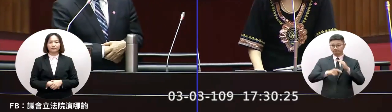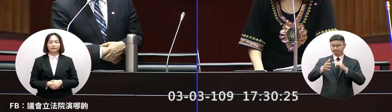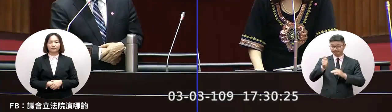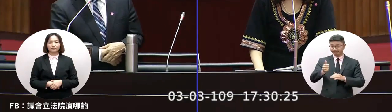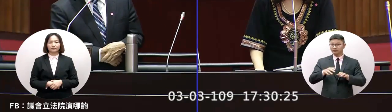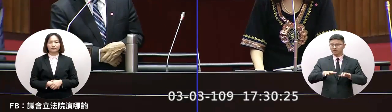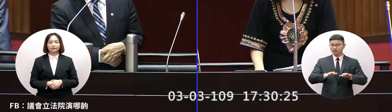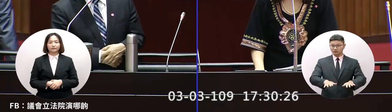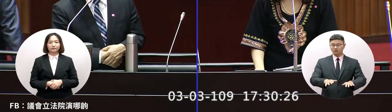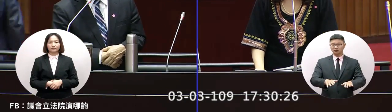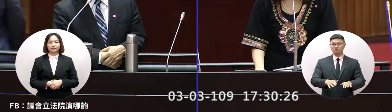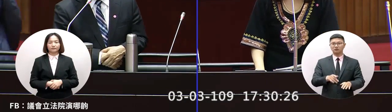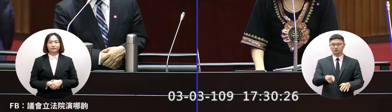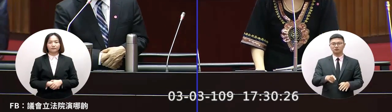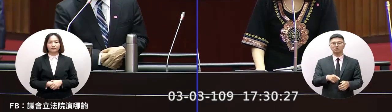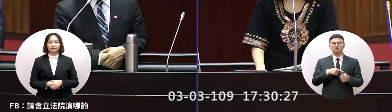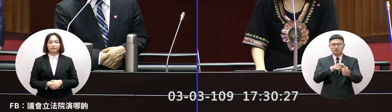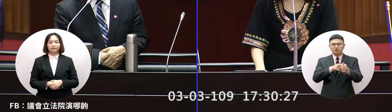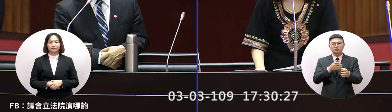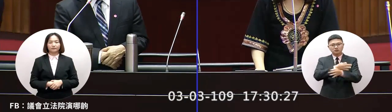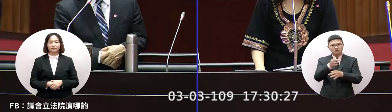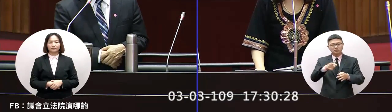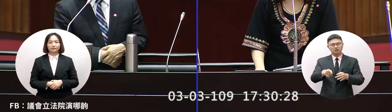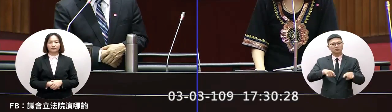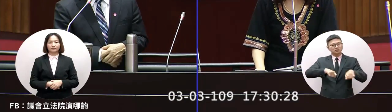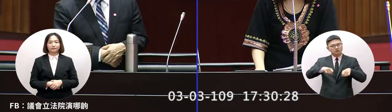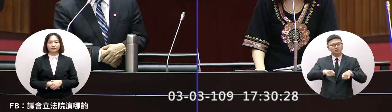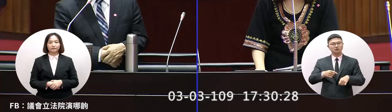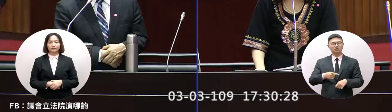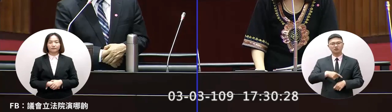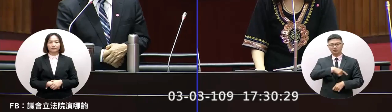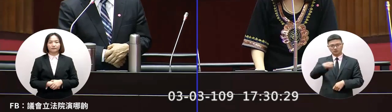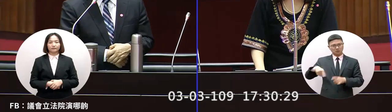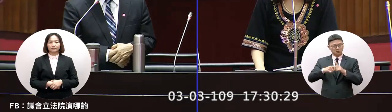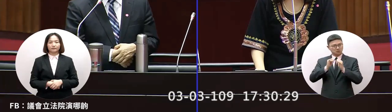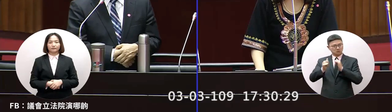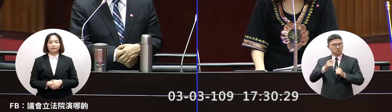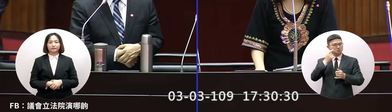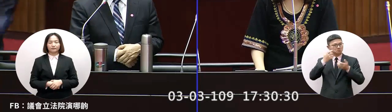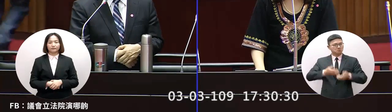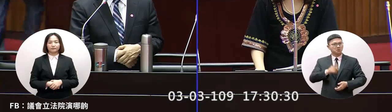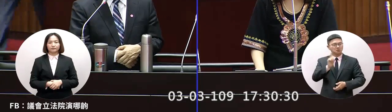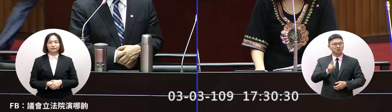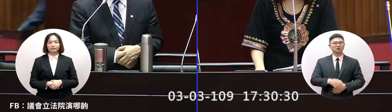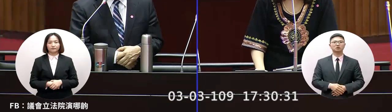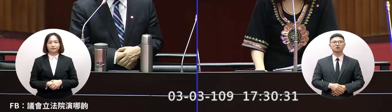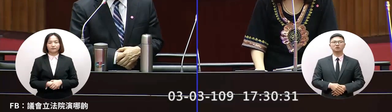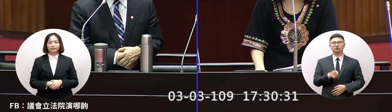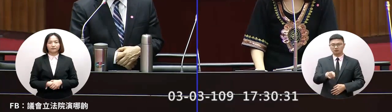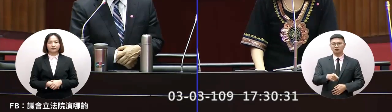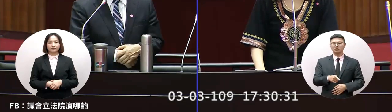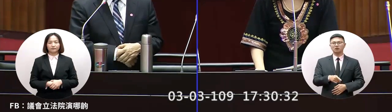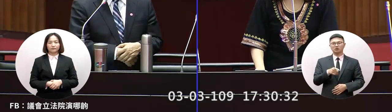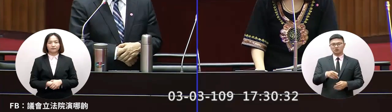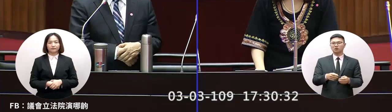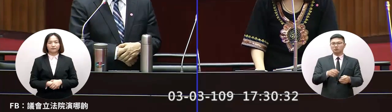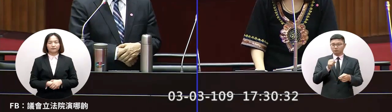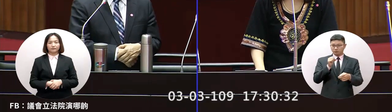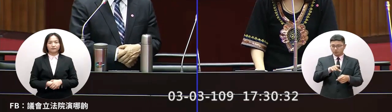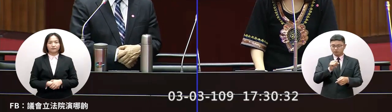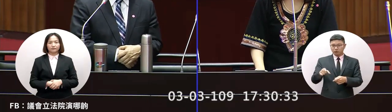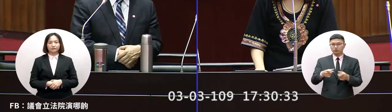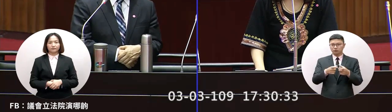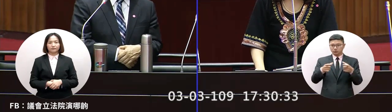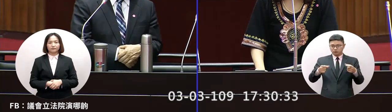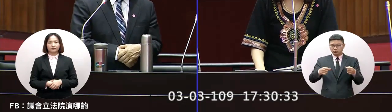个振兴的这个方案哦，大家很关心的第一件事情是这个振兴抵用券。好，那振兴抵